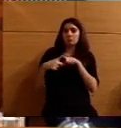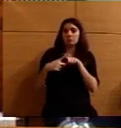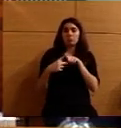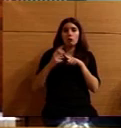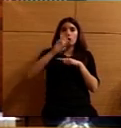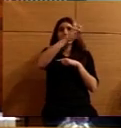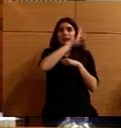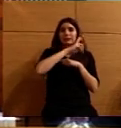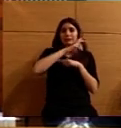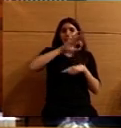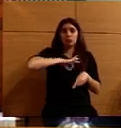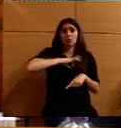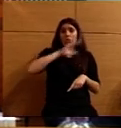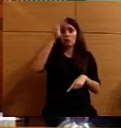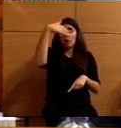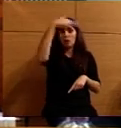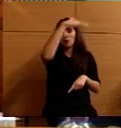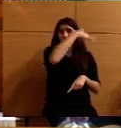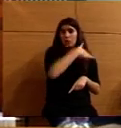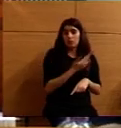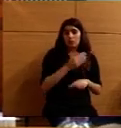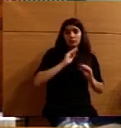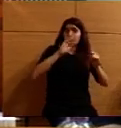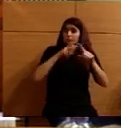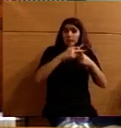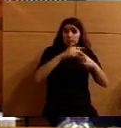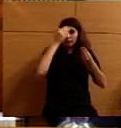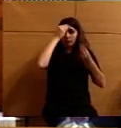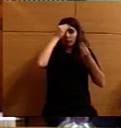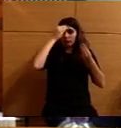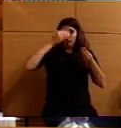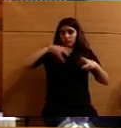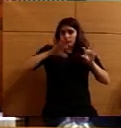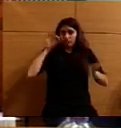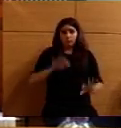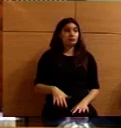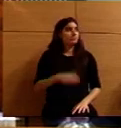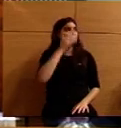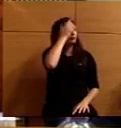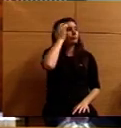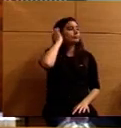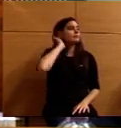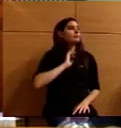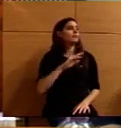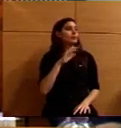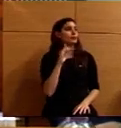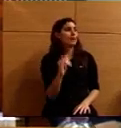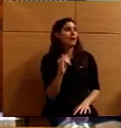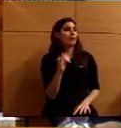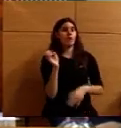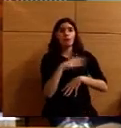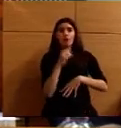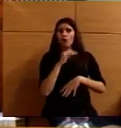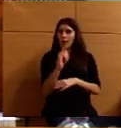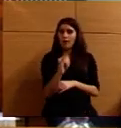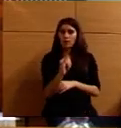altres diputacions ho fan a través dels instruments que creu convenient. Existeix i tenim fons de contingència.